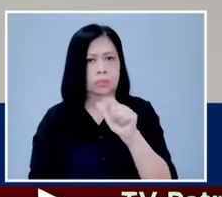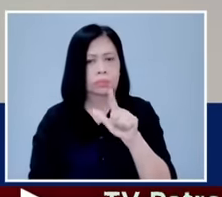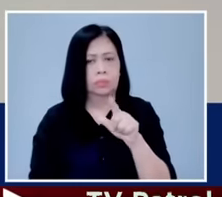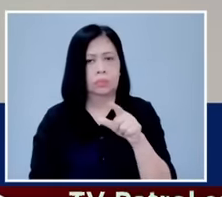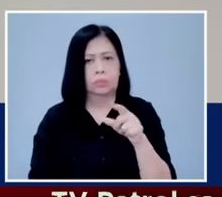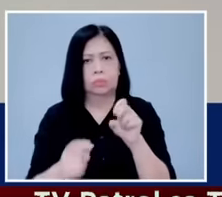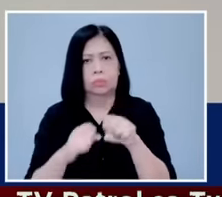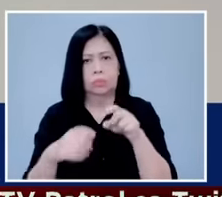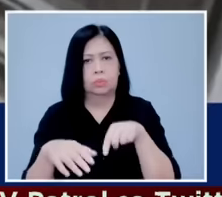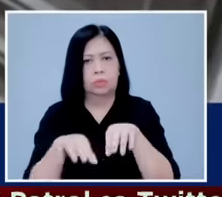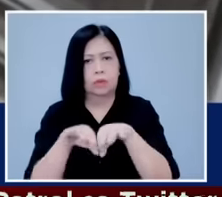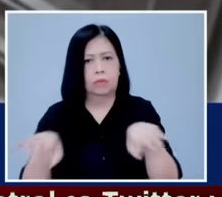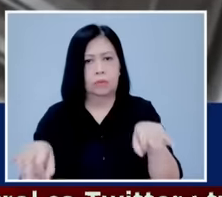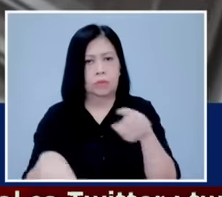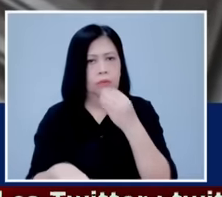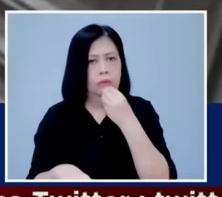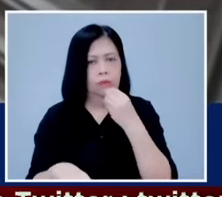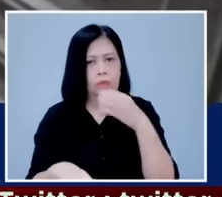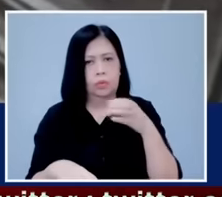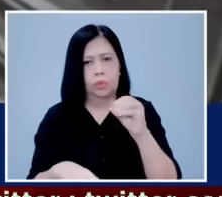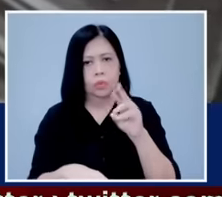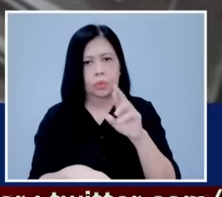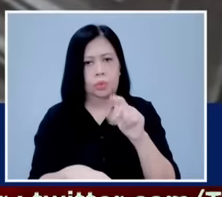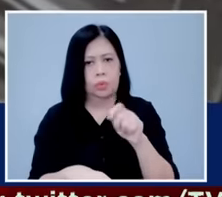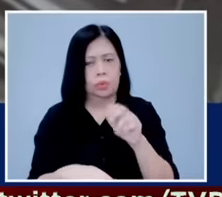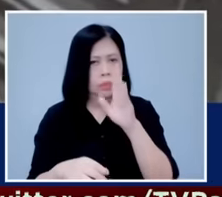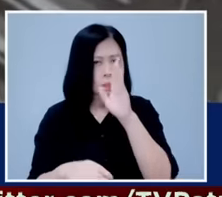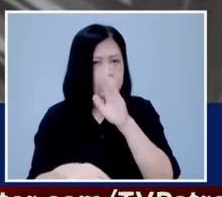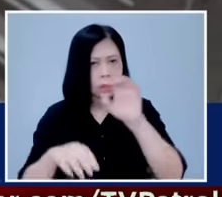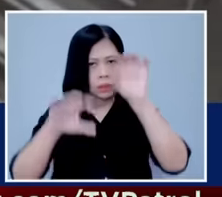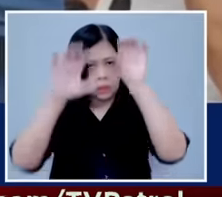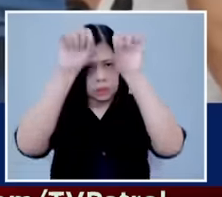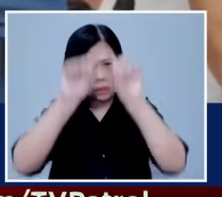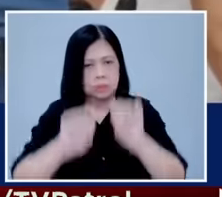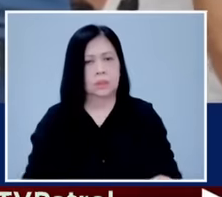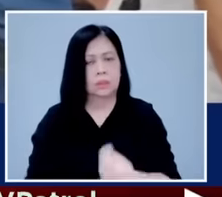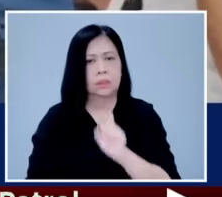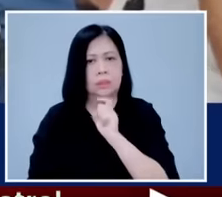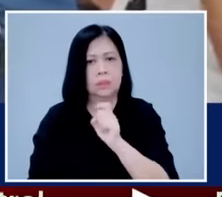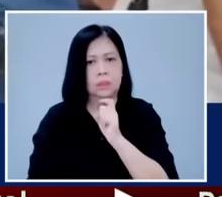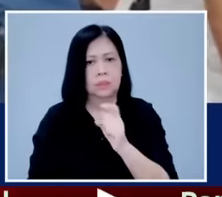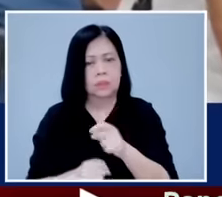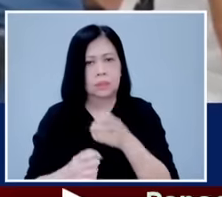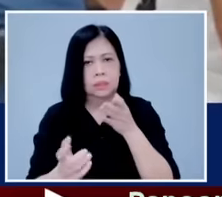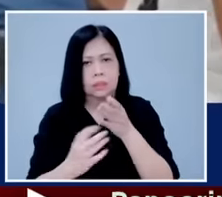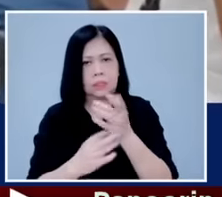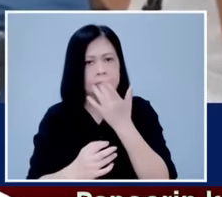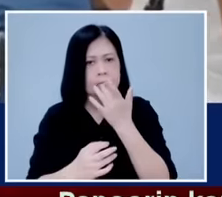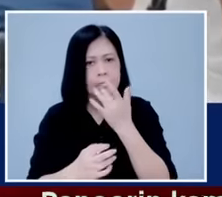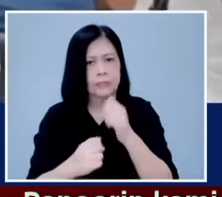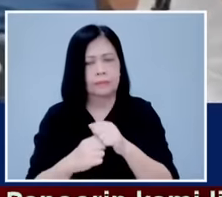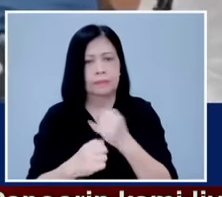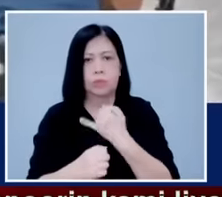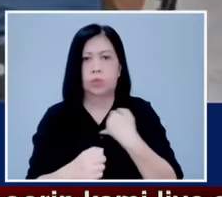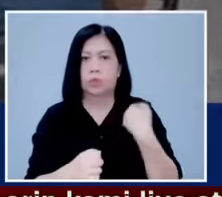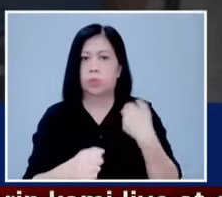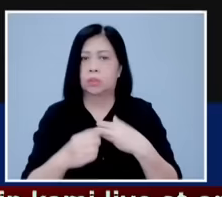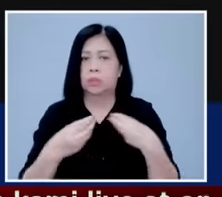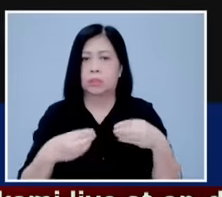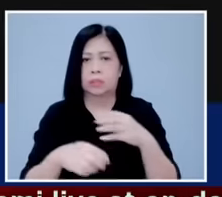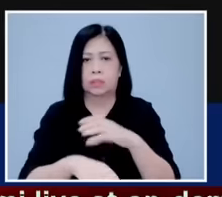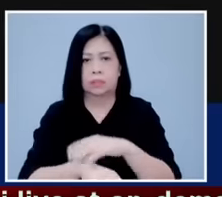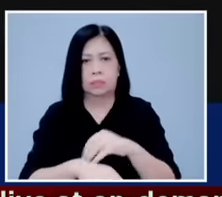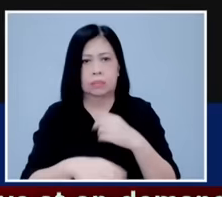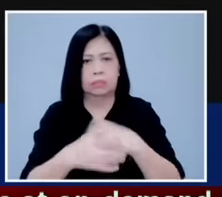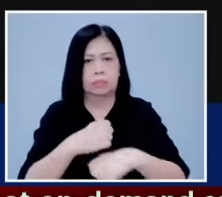sa floor ng food court. Sinira nila ang roll-up na steel door at pinasag ang salamin ng dalawang jewelry shop at tinangay ang mga